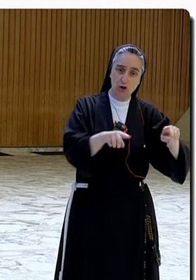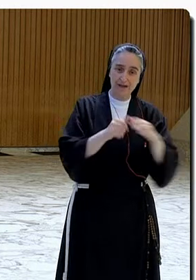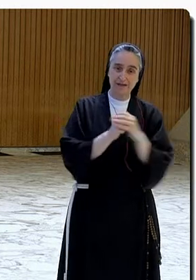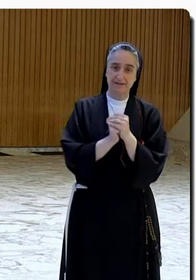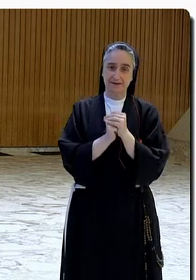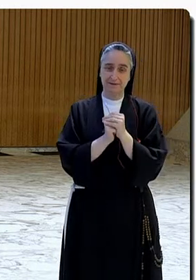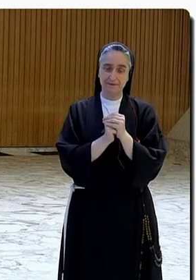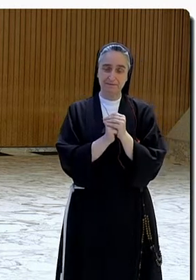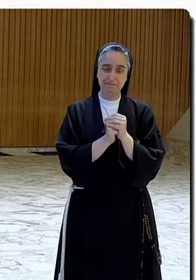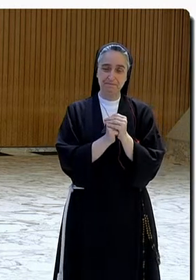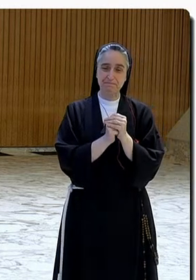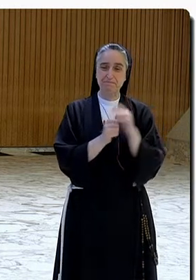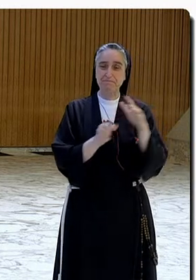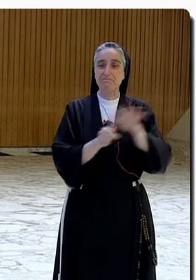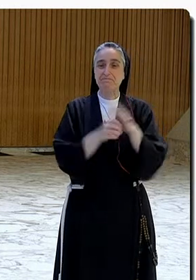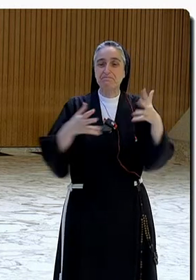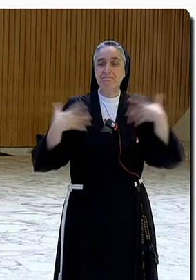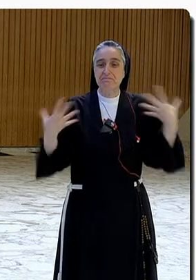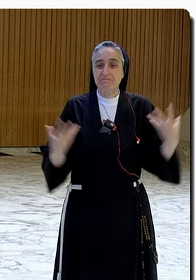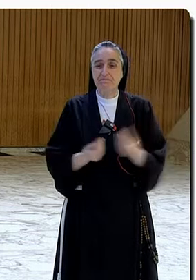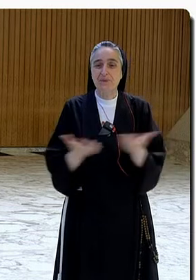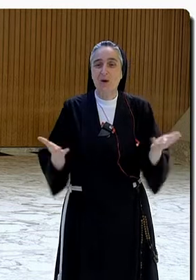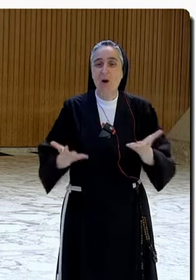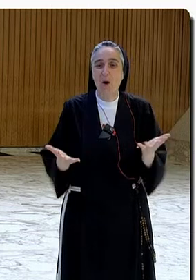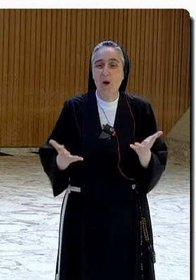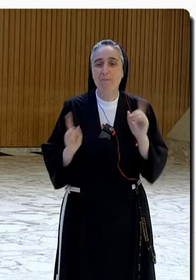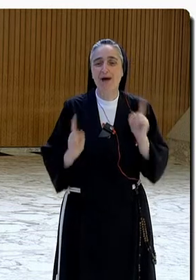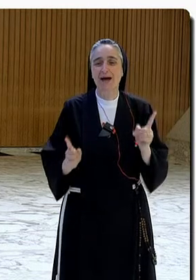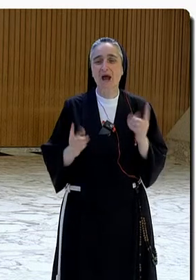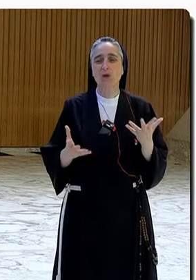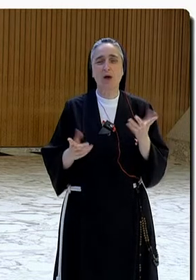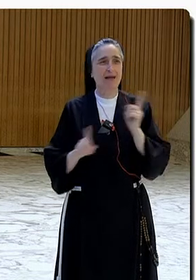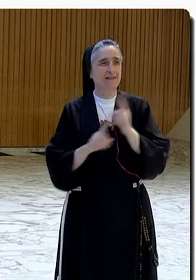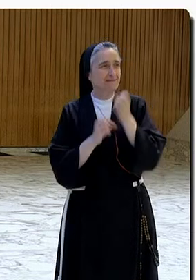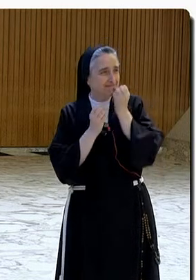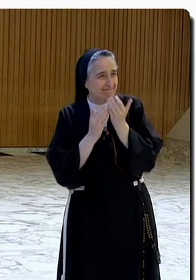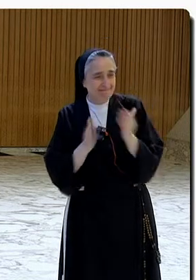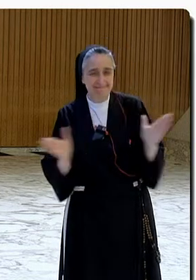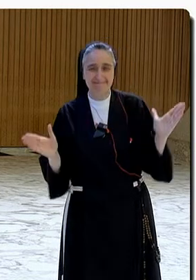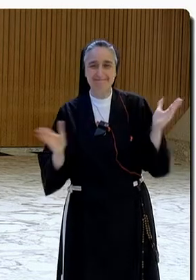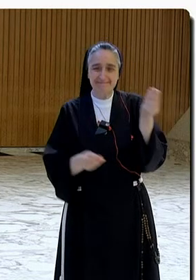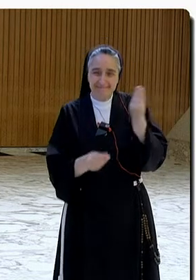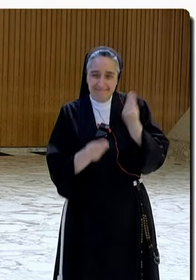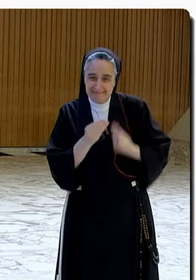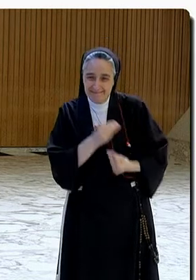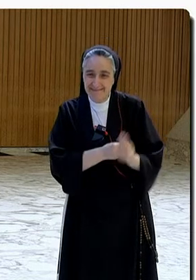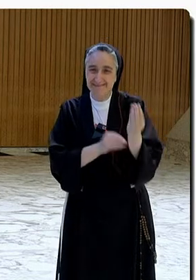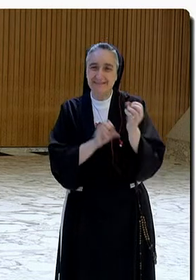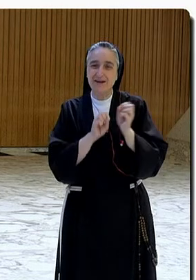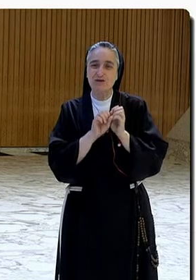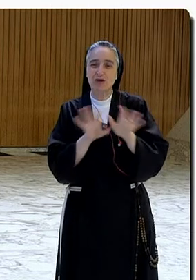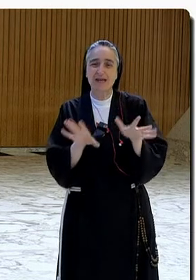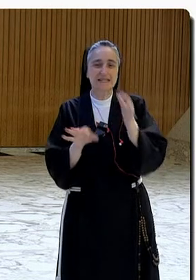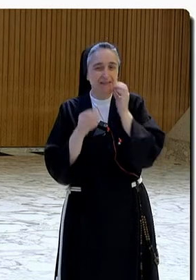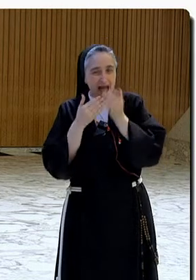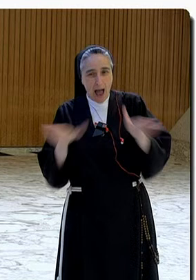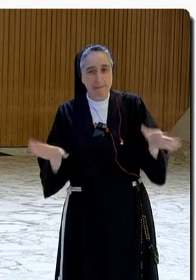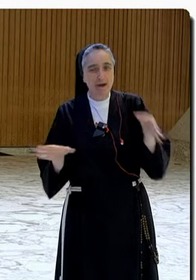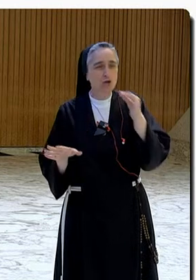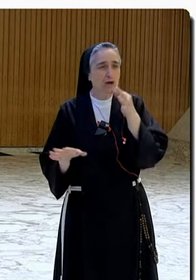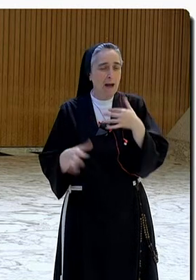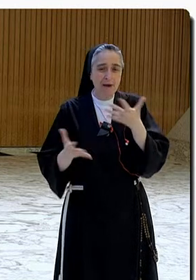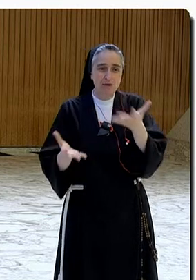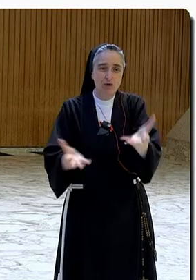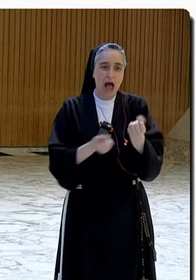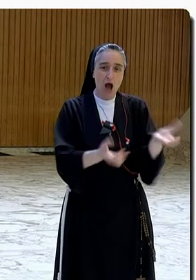La famiglia gioiosa e unita è infatti per sua natura generosa, generativa e quindi aperta, capace di accogliere